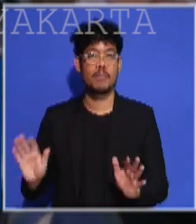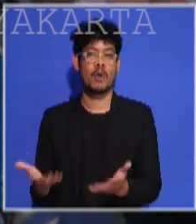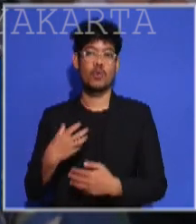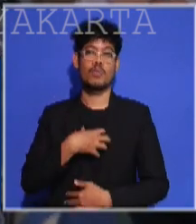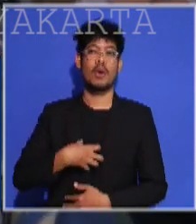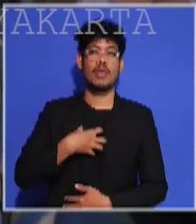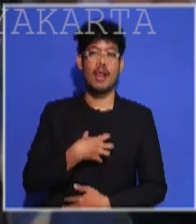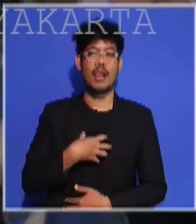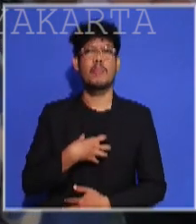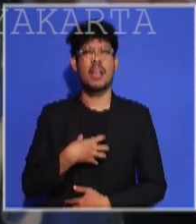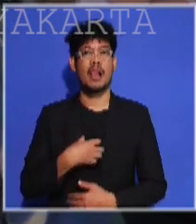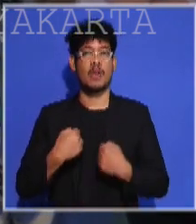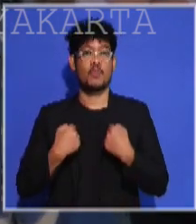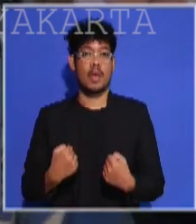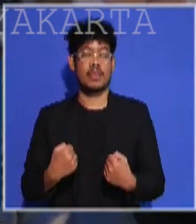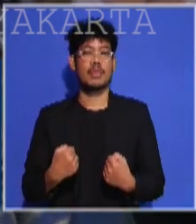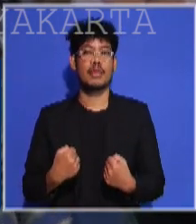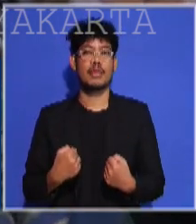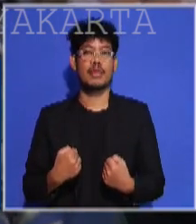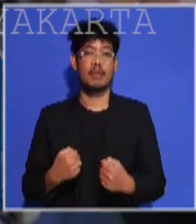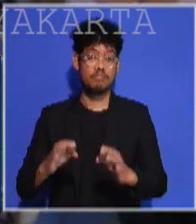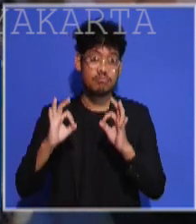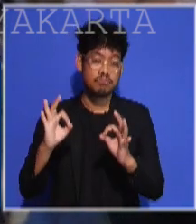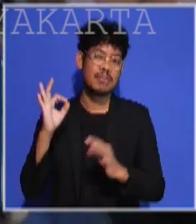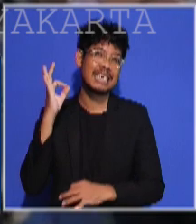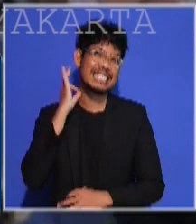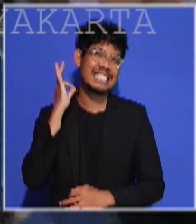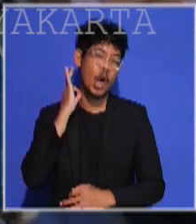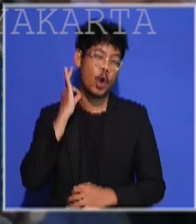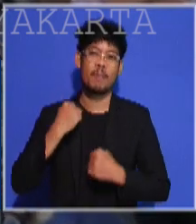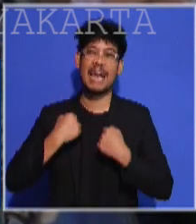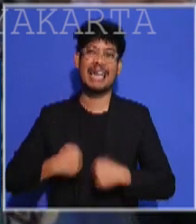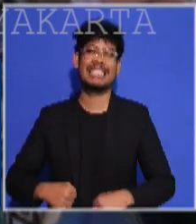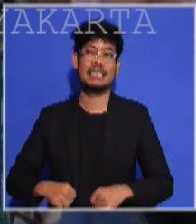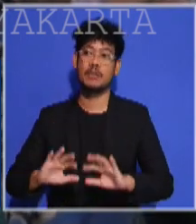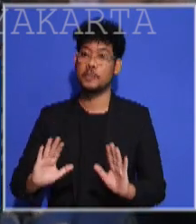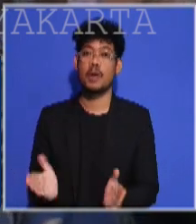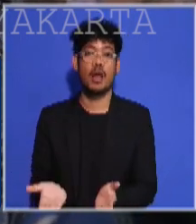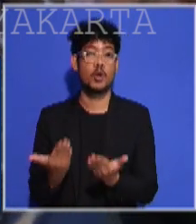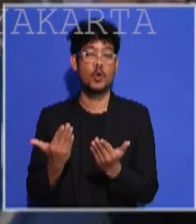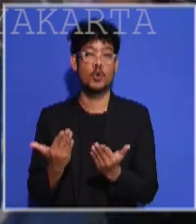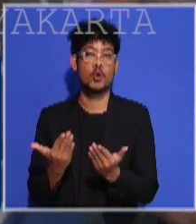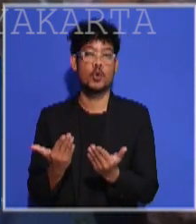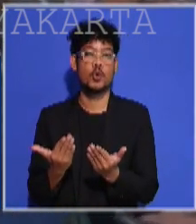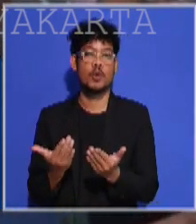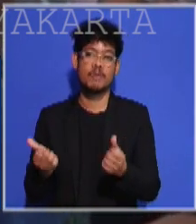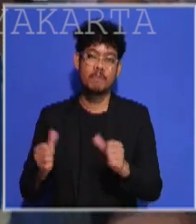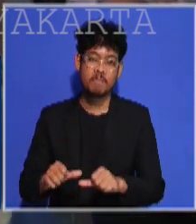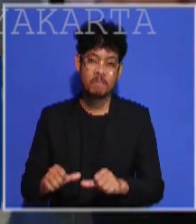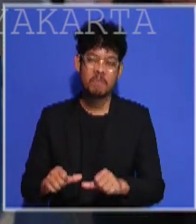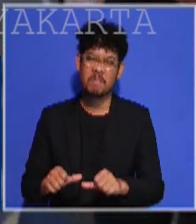yang berani mengambil Riko selalu berani membangun mental jatuh bangk